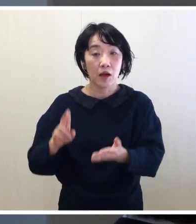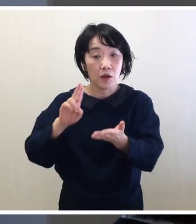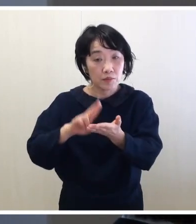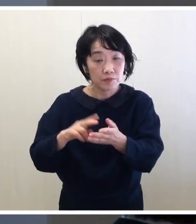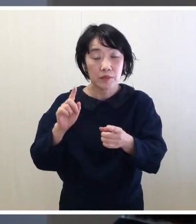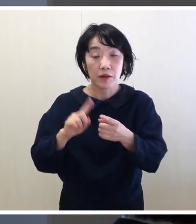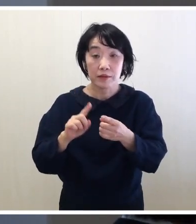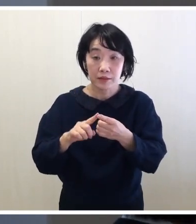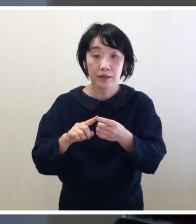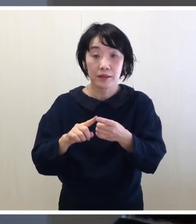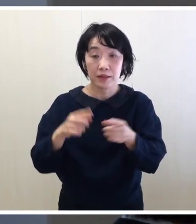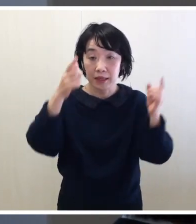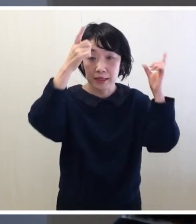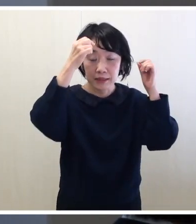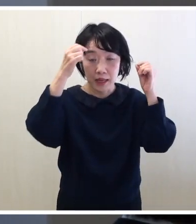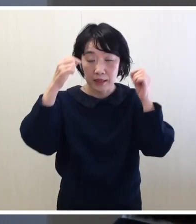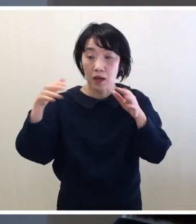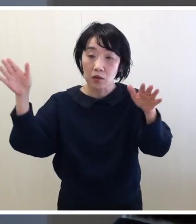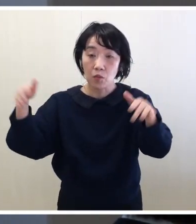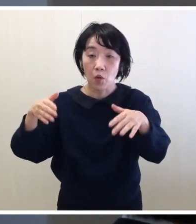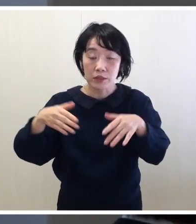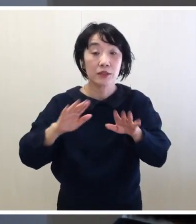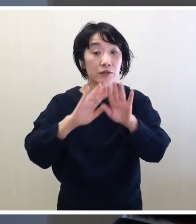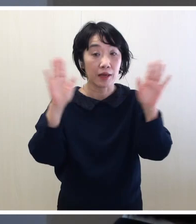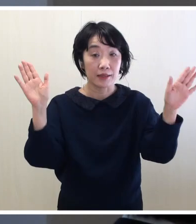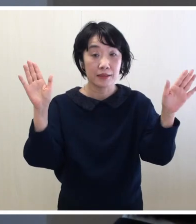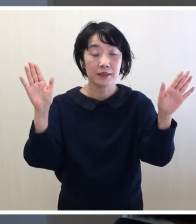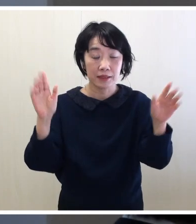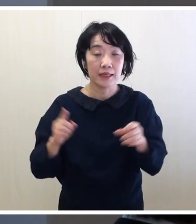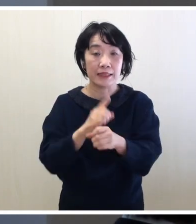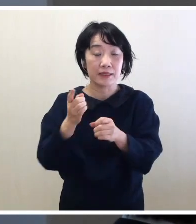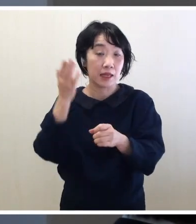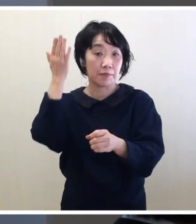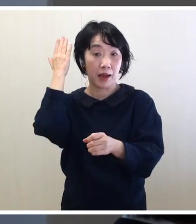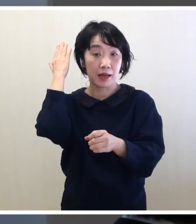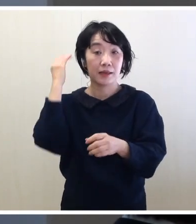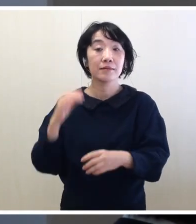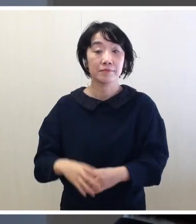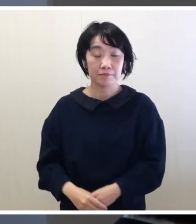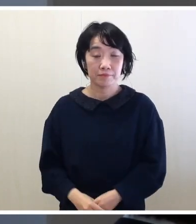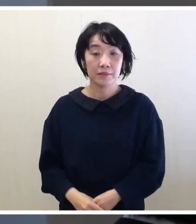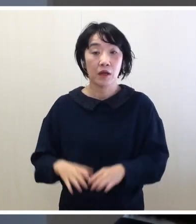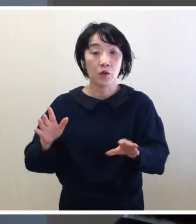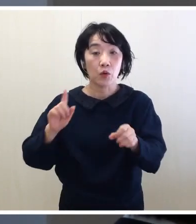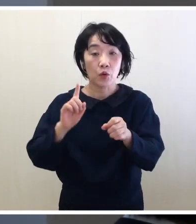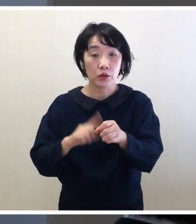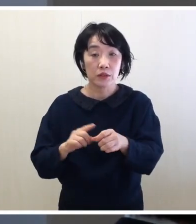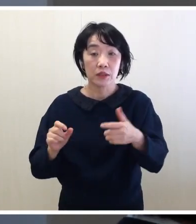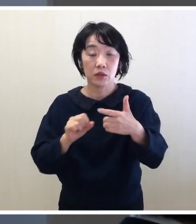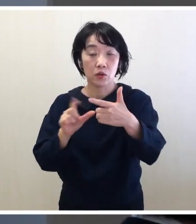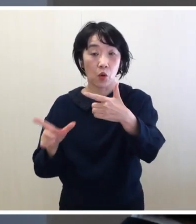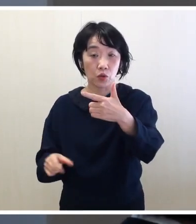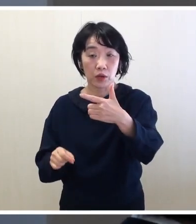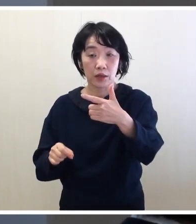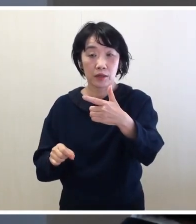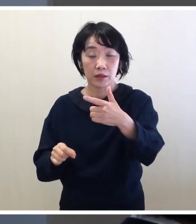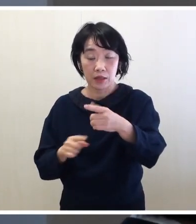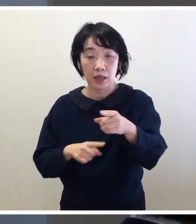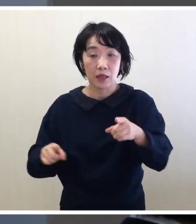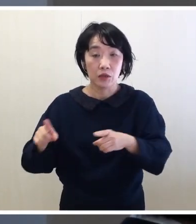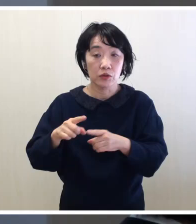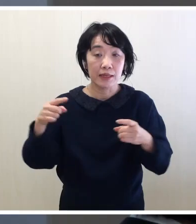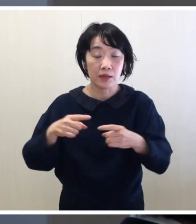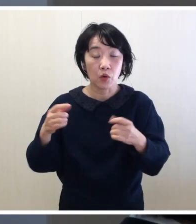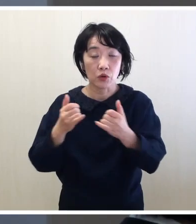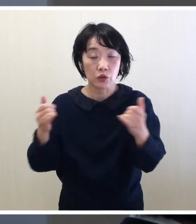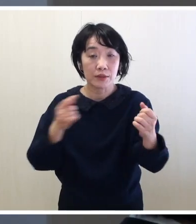ます。この策定に合わせて速やかに大学校を開始したというところが1年前でございます。で今年に入りまして6